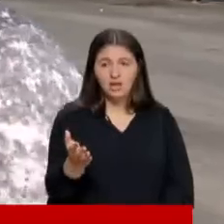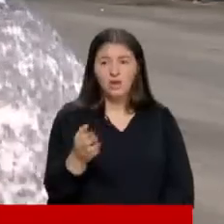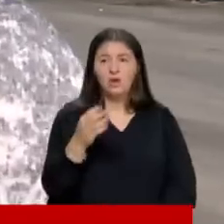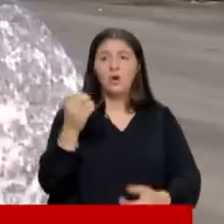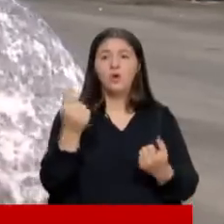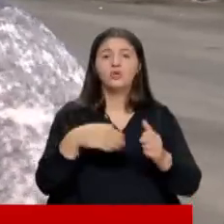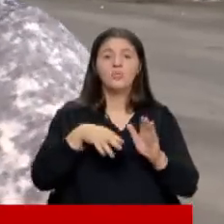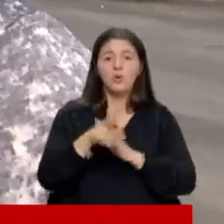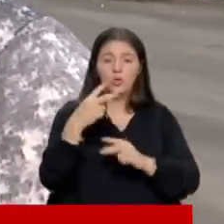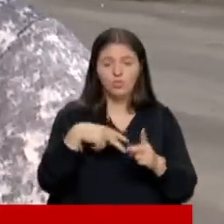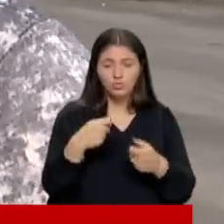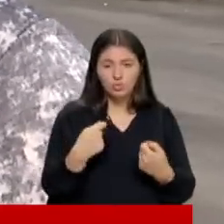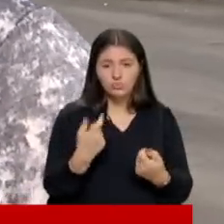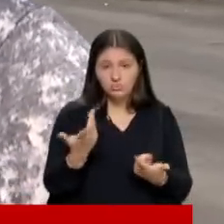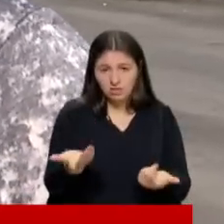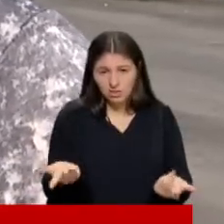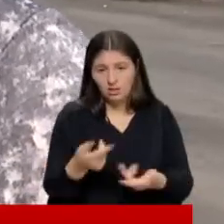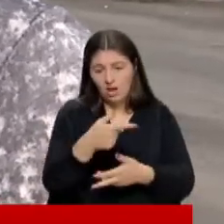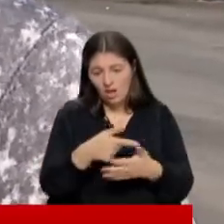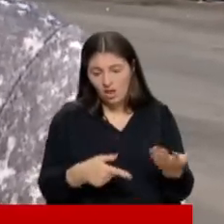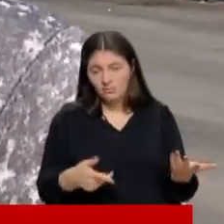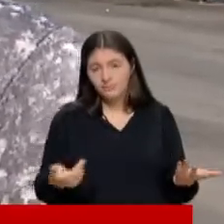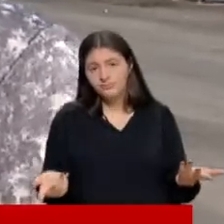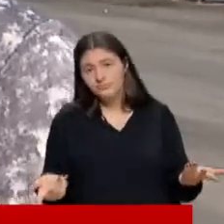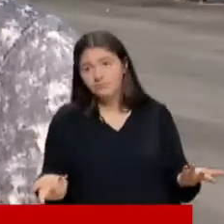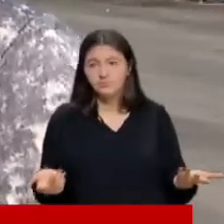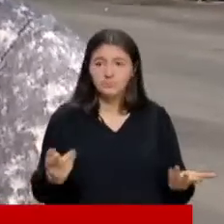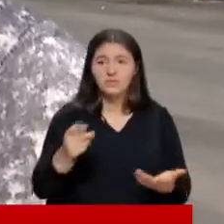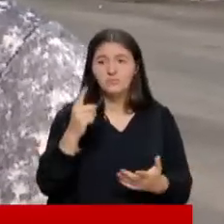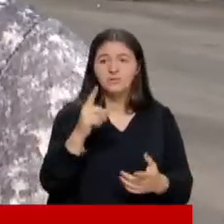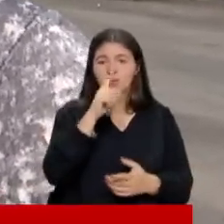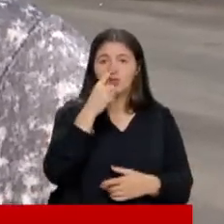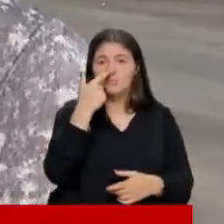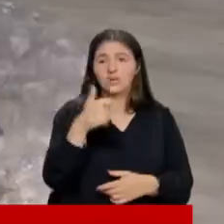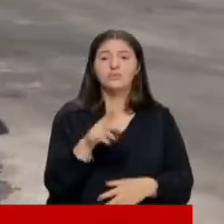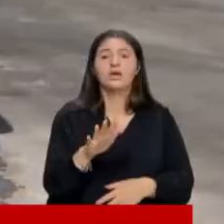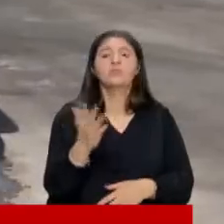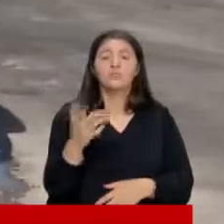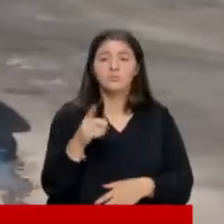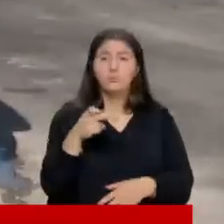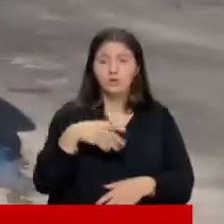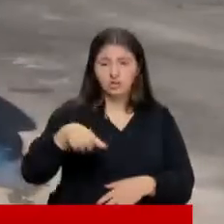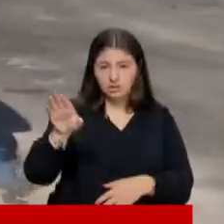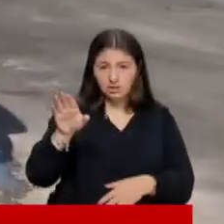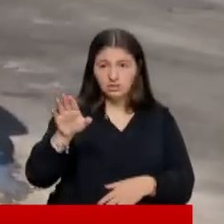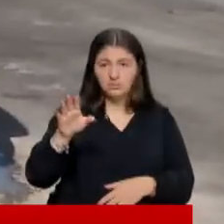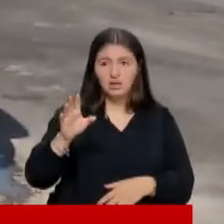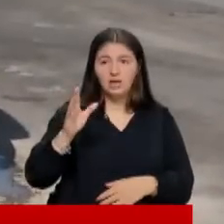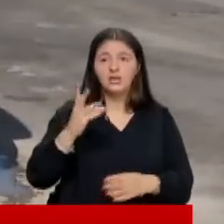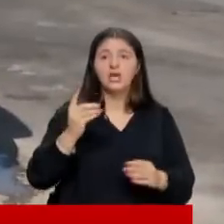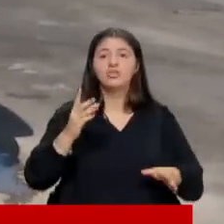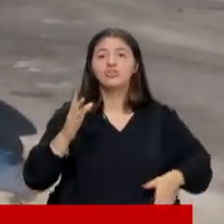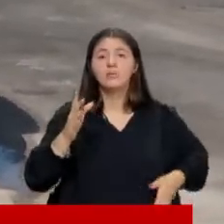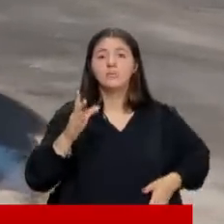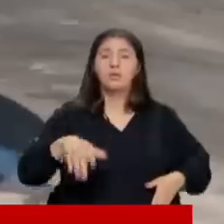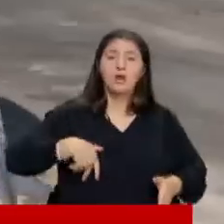otoban köprü deseniz ona keza yani hepsi bir sadece mazotla kalmıyor buradan boş gittiğim zaman daha da